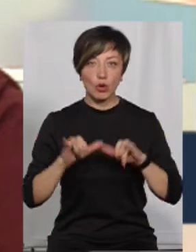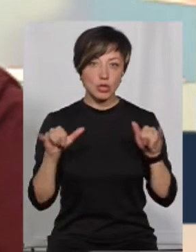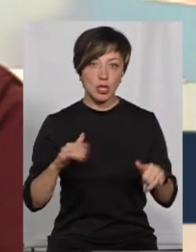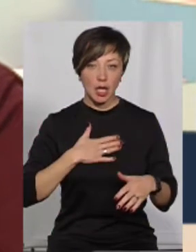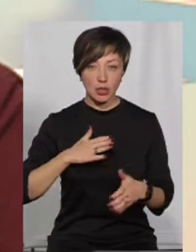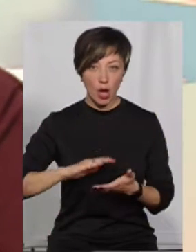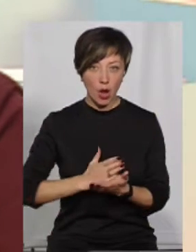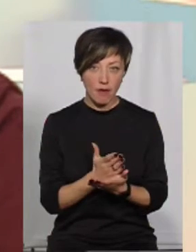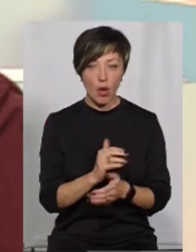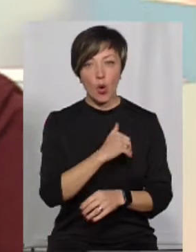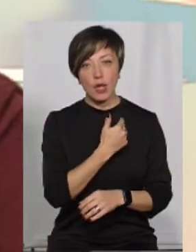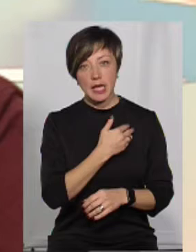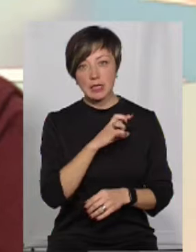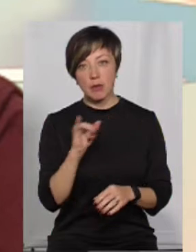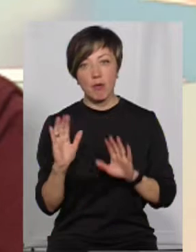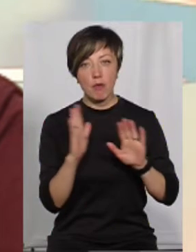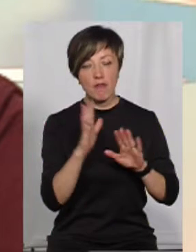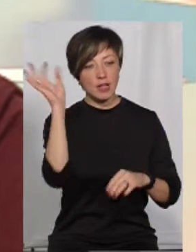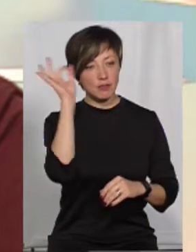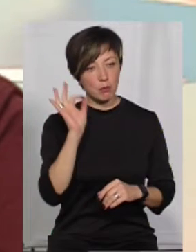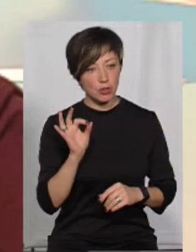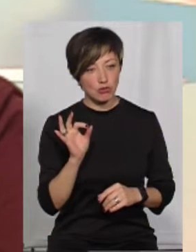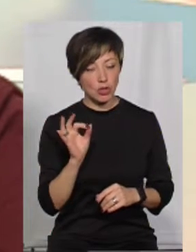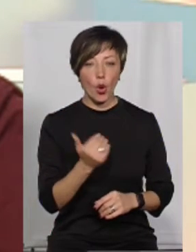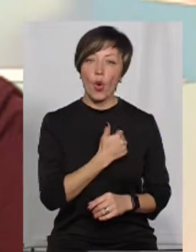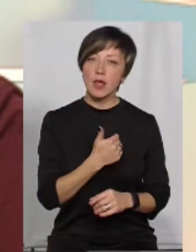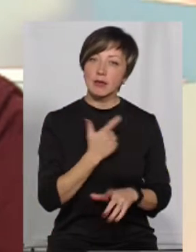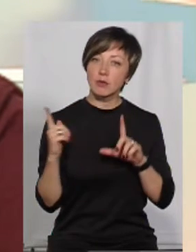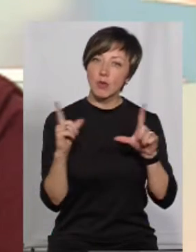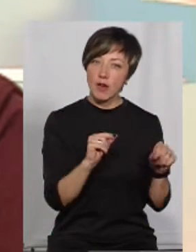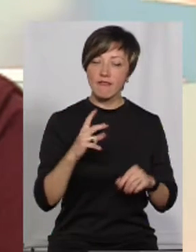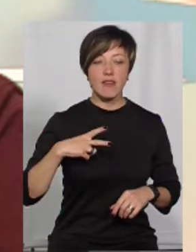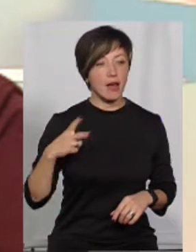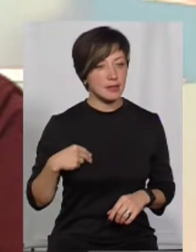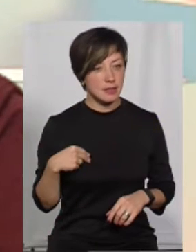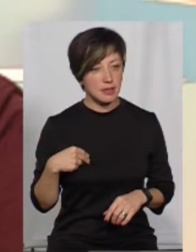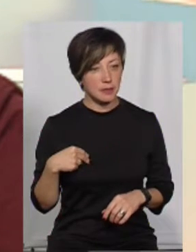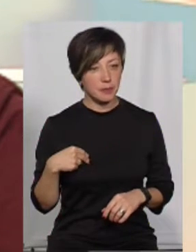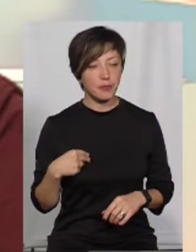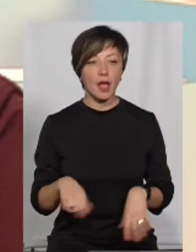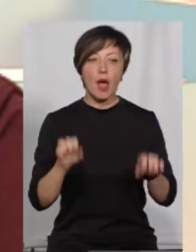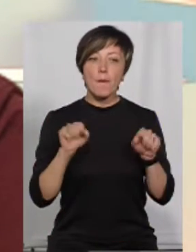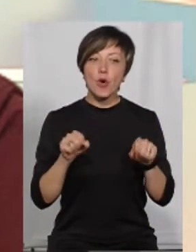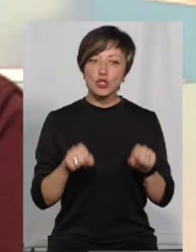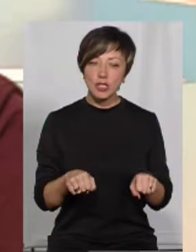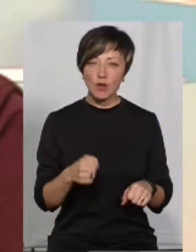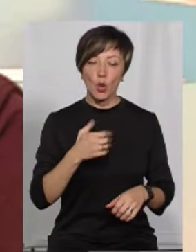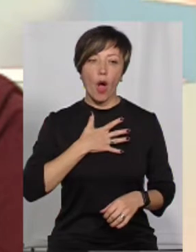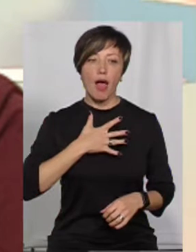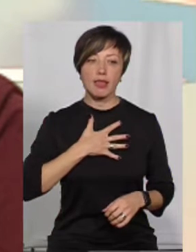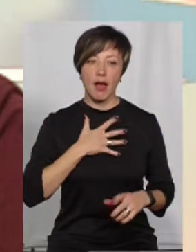нашу географію. Хотілося б побувати в Німеччині. Хотілося б побувати і у Франції, можливо, навіть і до